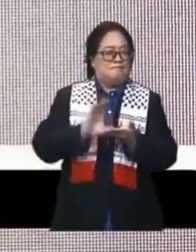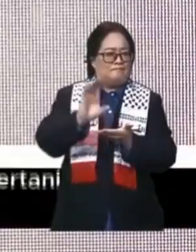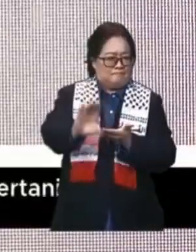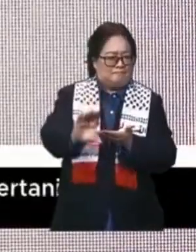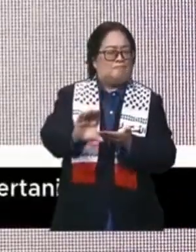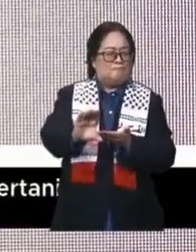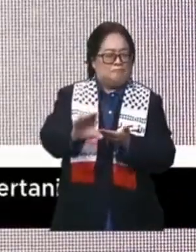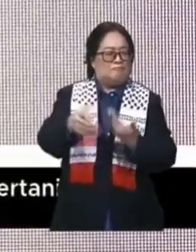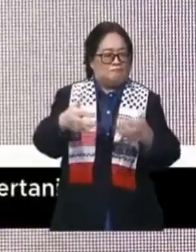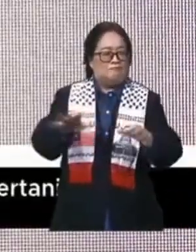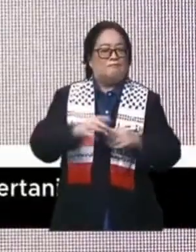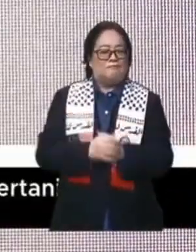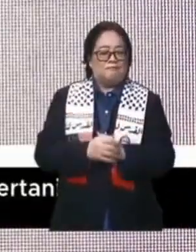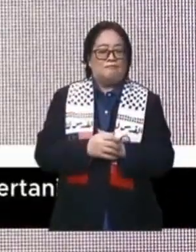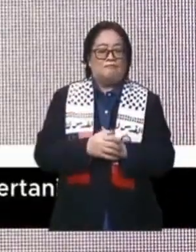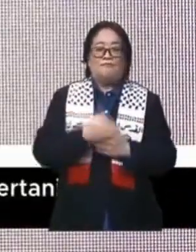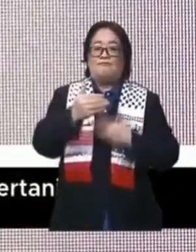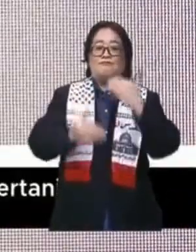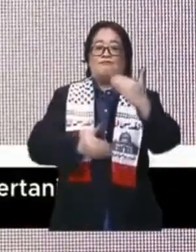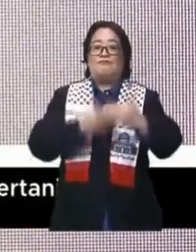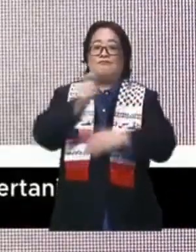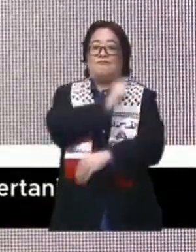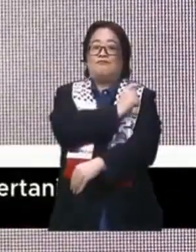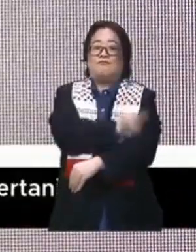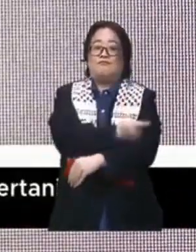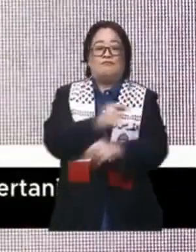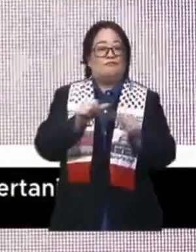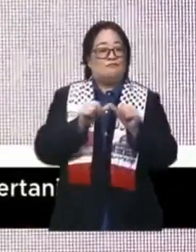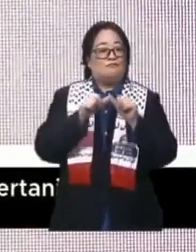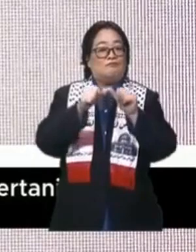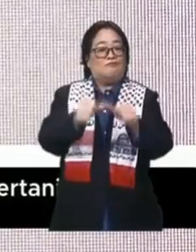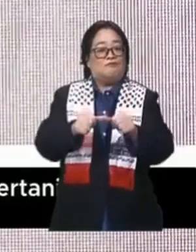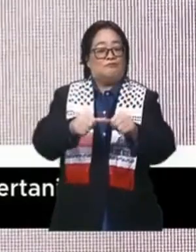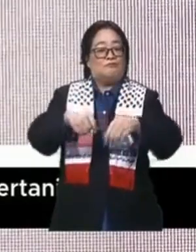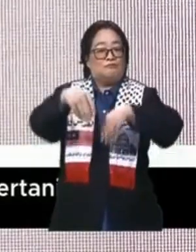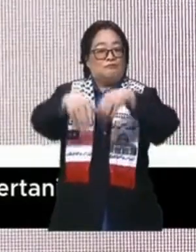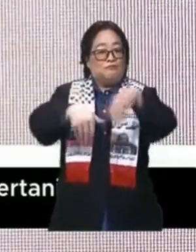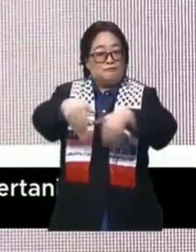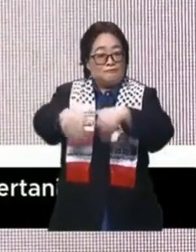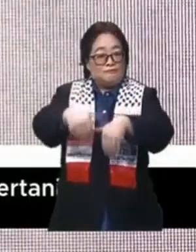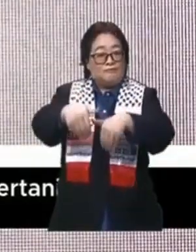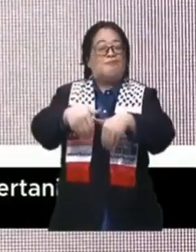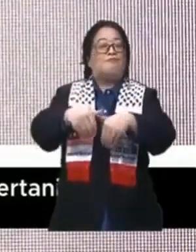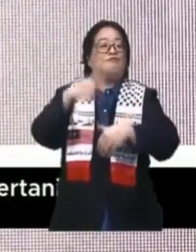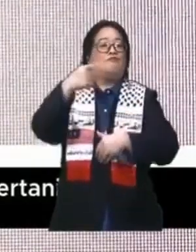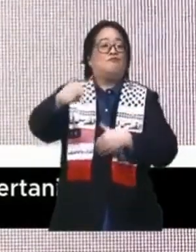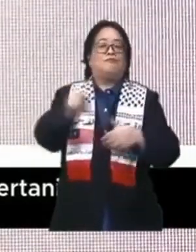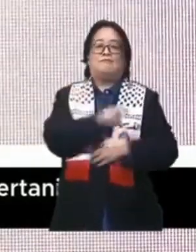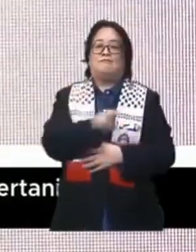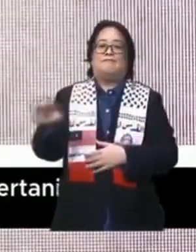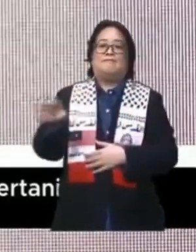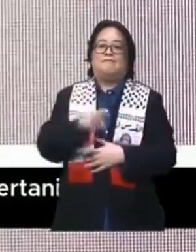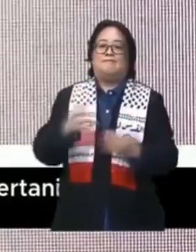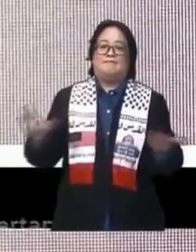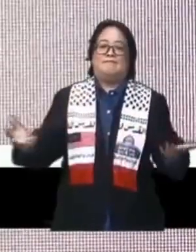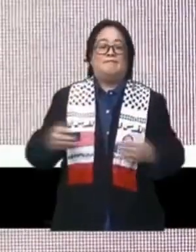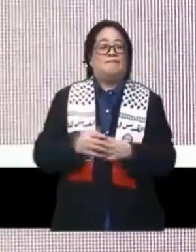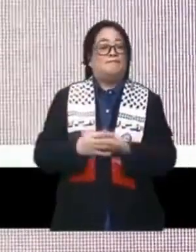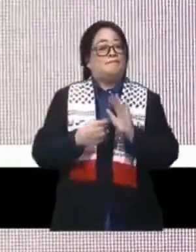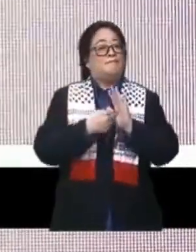allocated for rewable energy sustainable Agriculture Green transportation